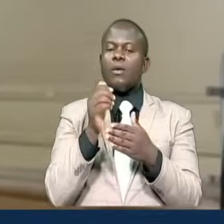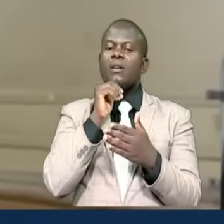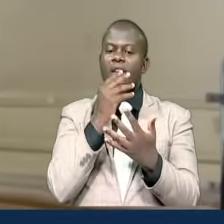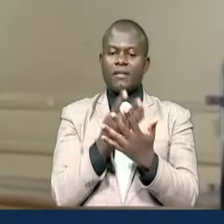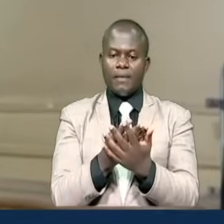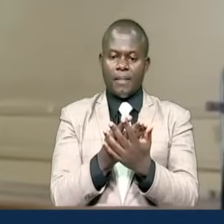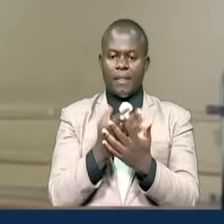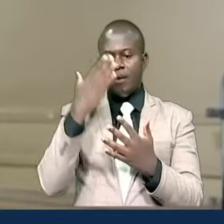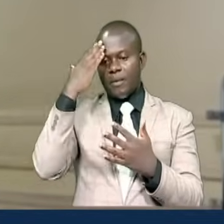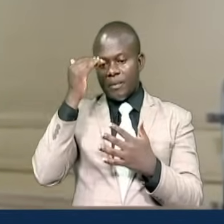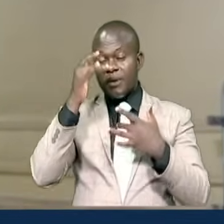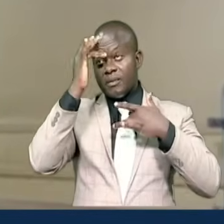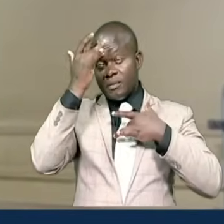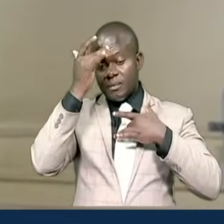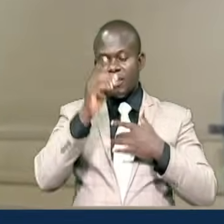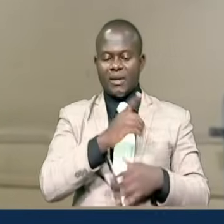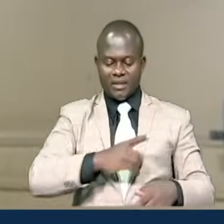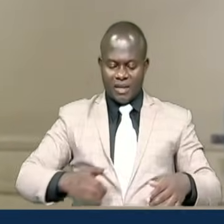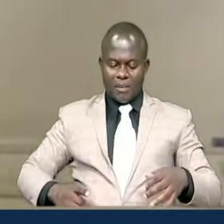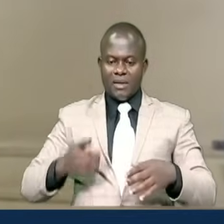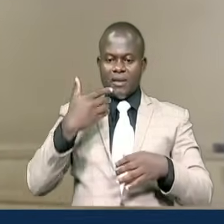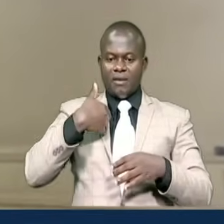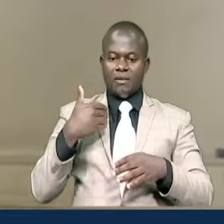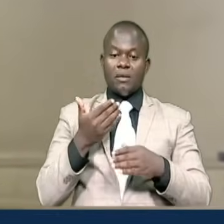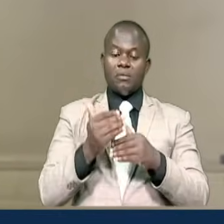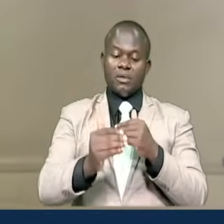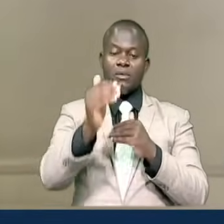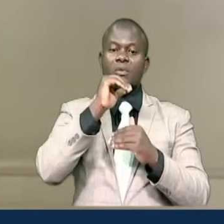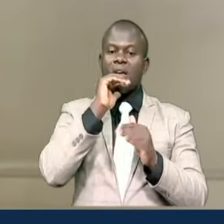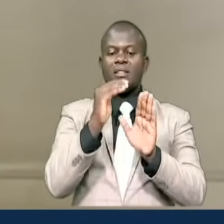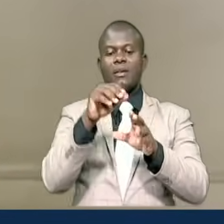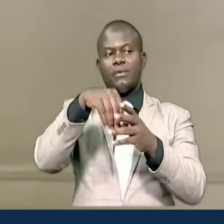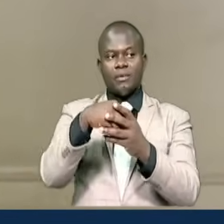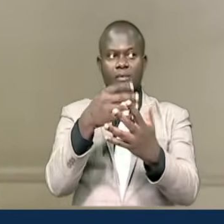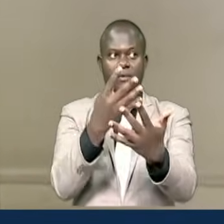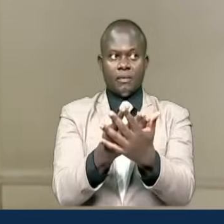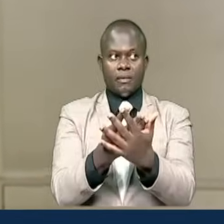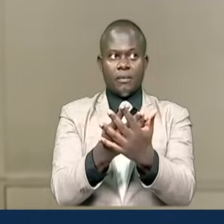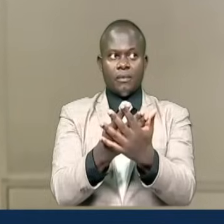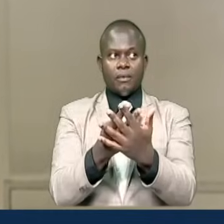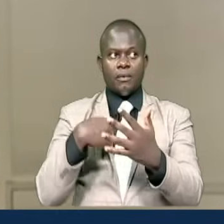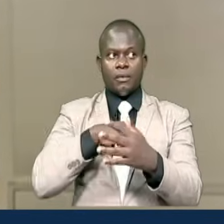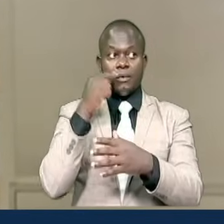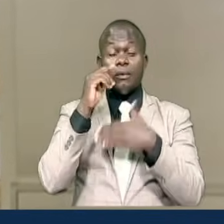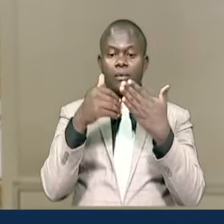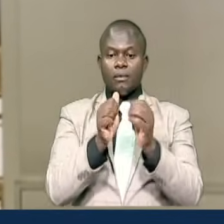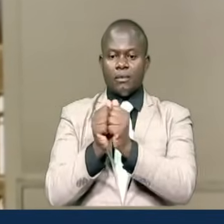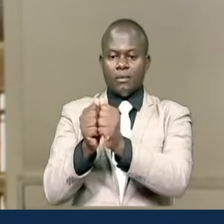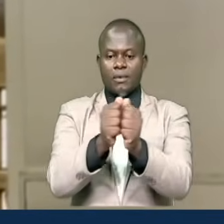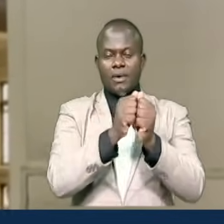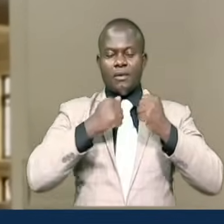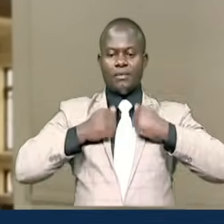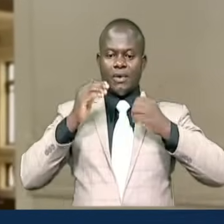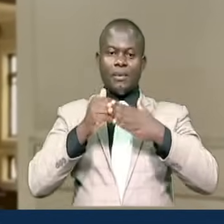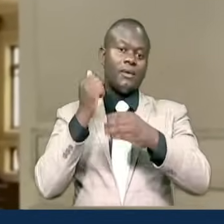ntafungwe bitewe n'uburwayi bwa diabete afite, bityo ntazagwe muri gereza. Yavuze ko mu Rwanda abakoze